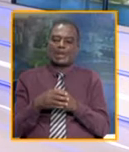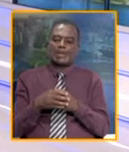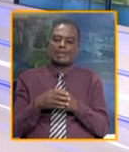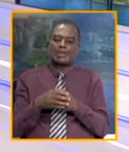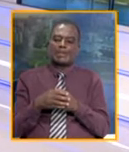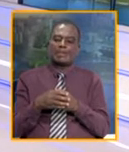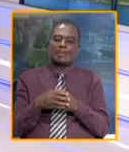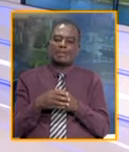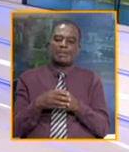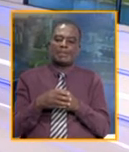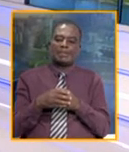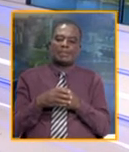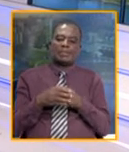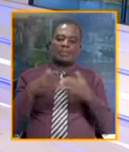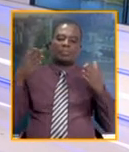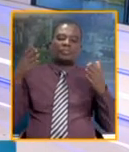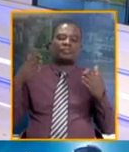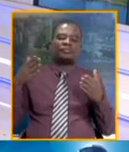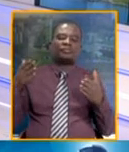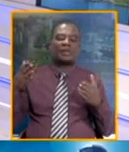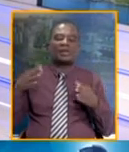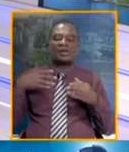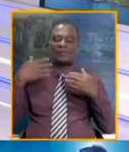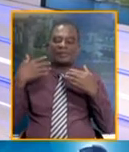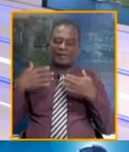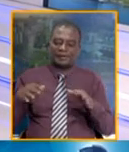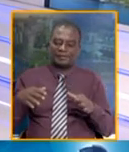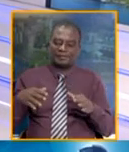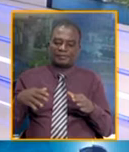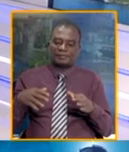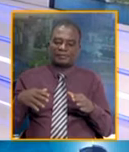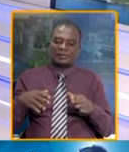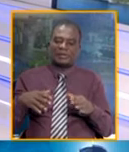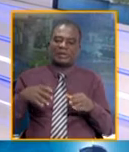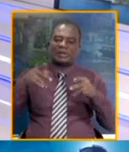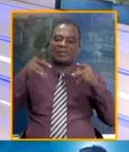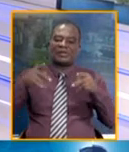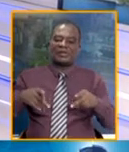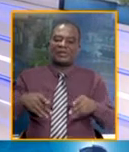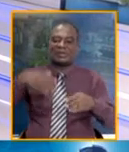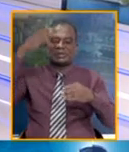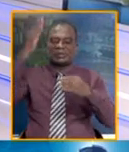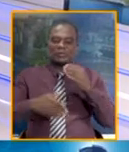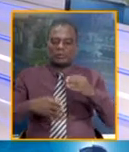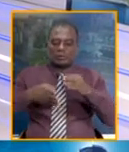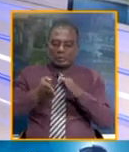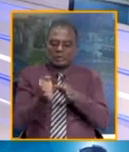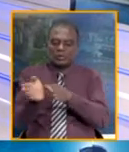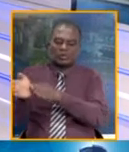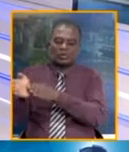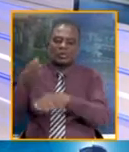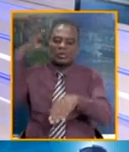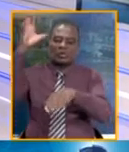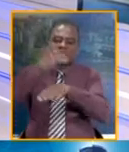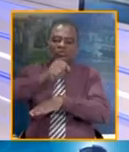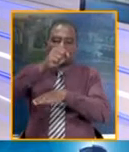Fin de parcours pour un gang de coupeurs de route. Ces personnes qui opéraient sur l'axe San Pedro-Tabou ont été